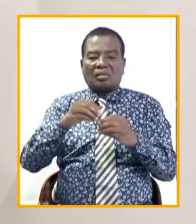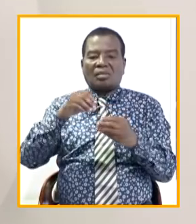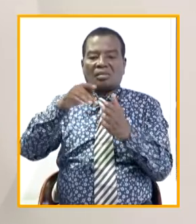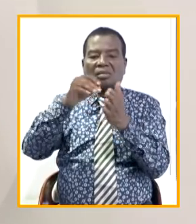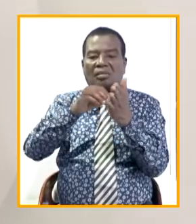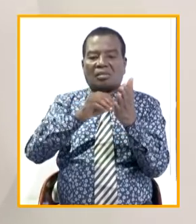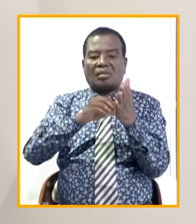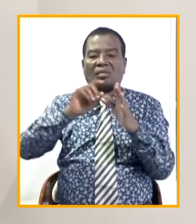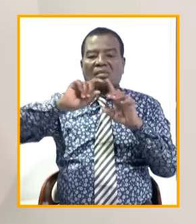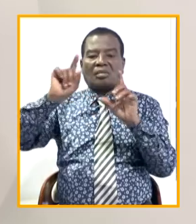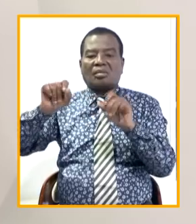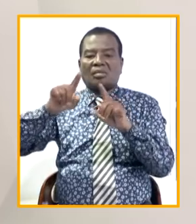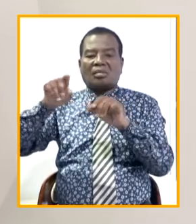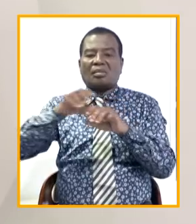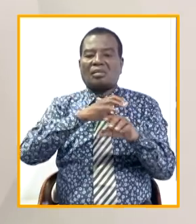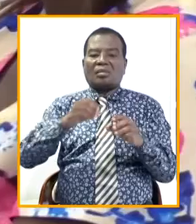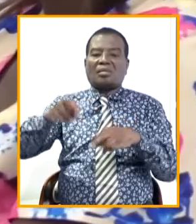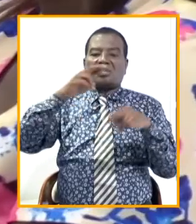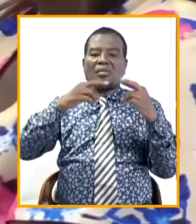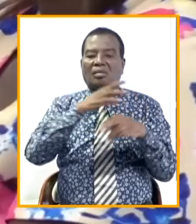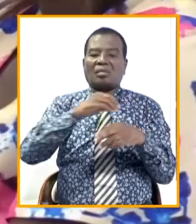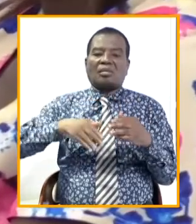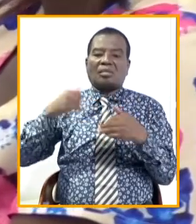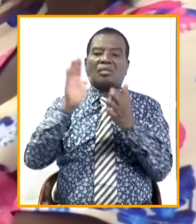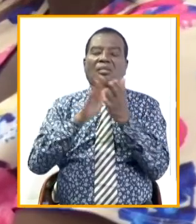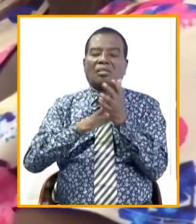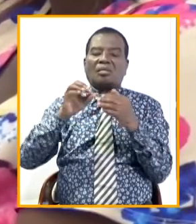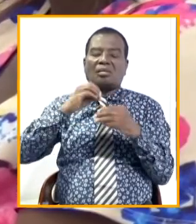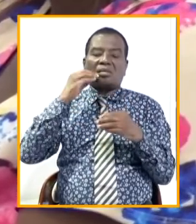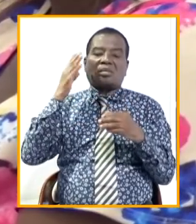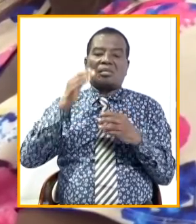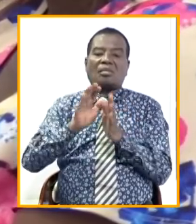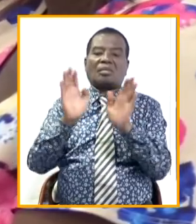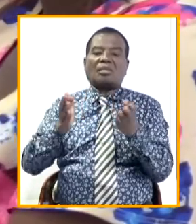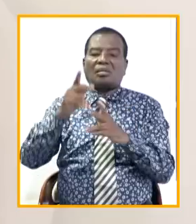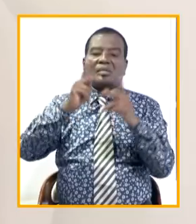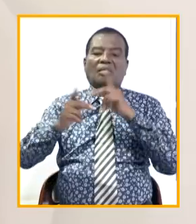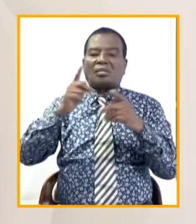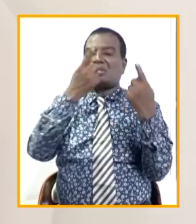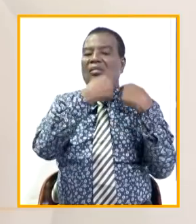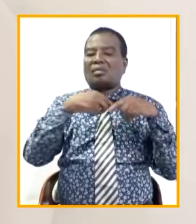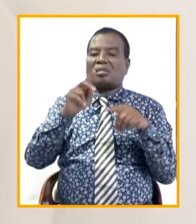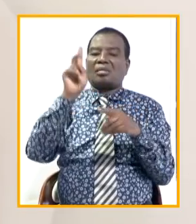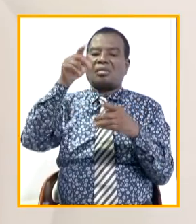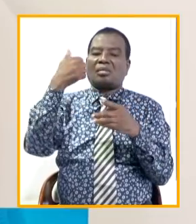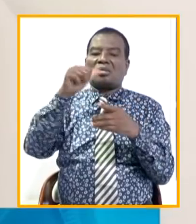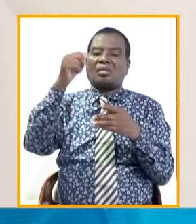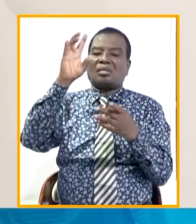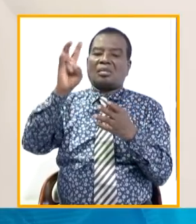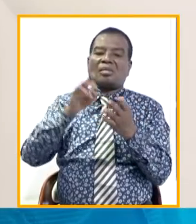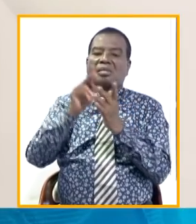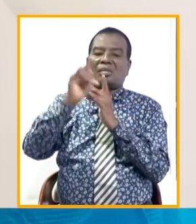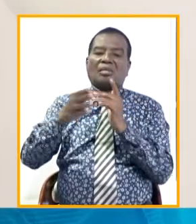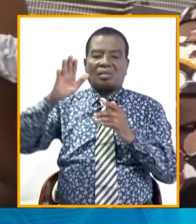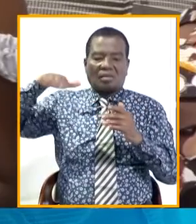enregistrer la question et vous faire un retour. Mon école à la maison est ouverte au public depuis le 17 janvier dernier. Elle est